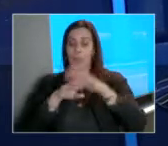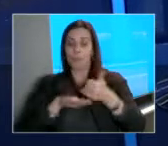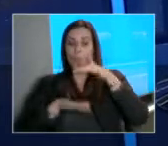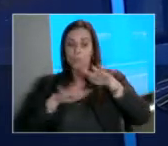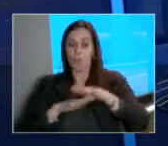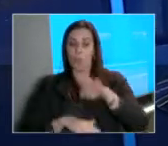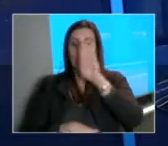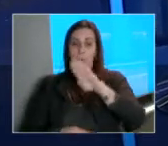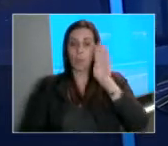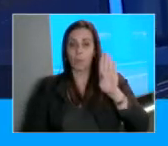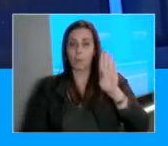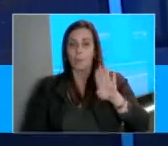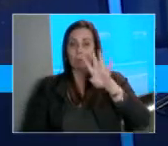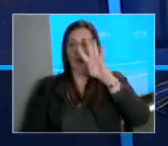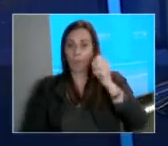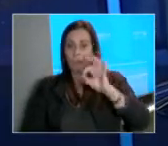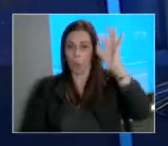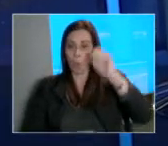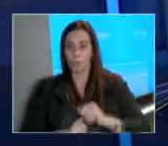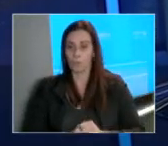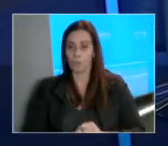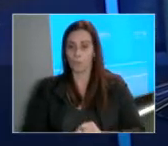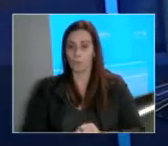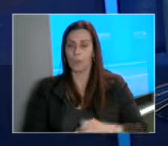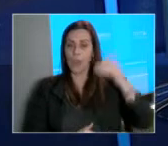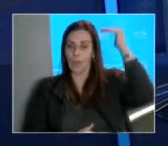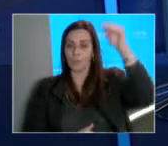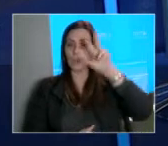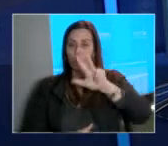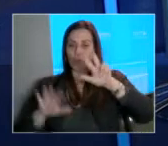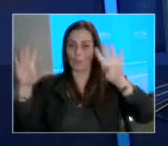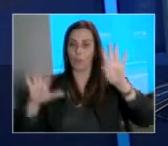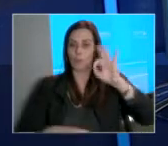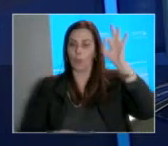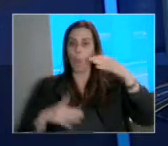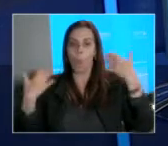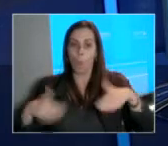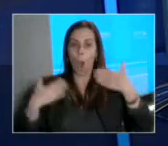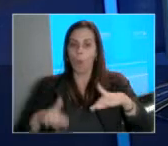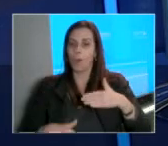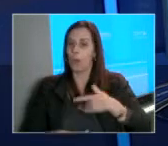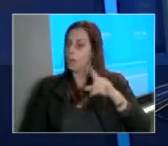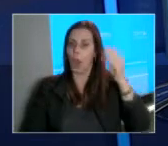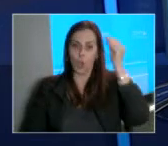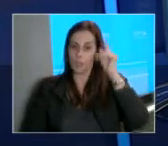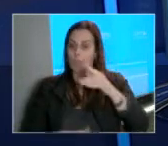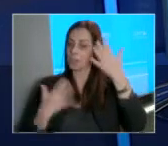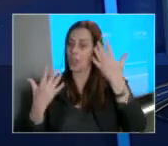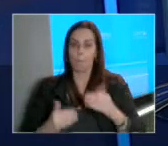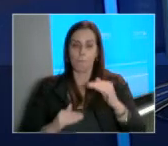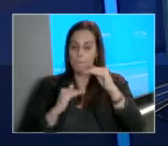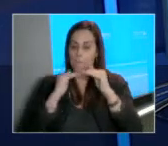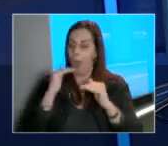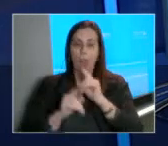ממשלה, בנימין נתניהו 40 אחוזים, גנץ 39 אחוזים. וואו. אני לא זוכר כזה פער.